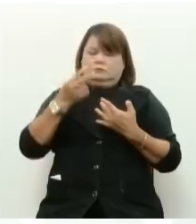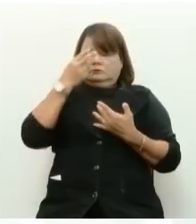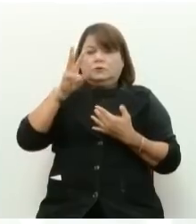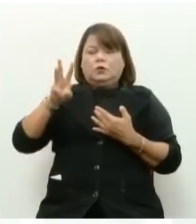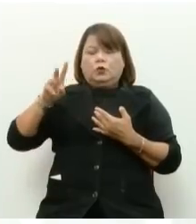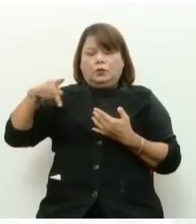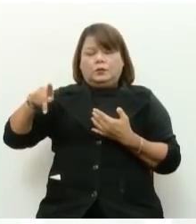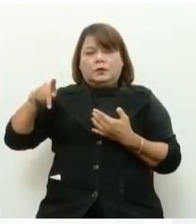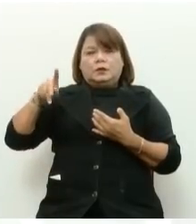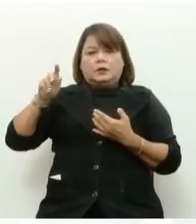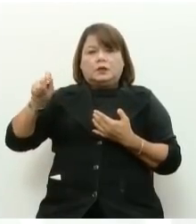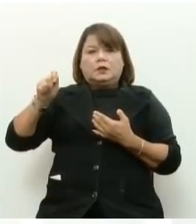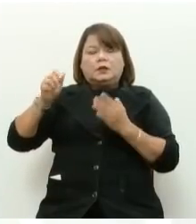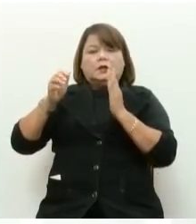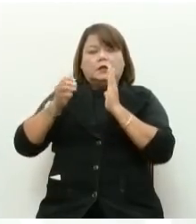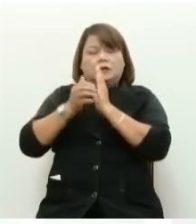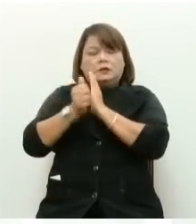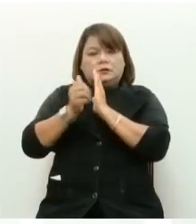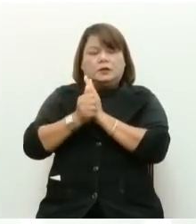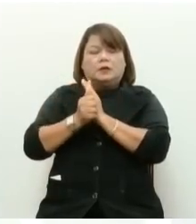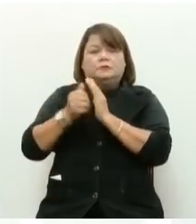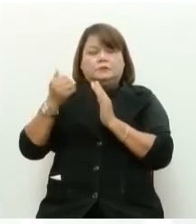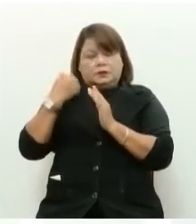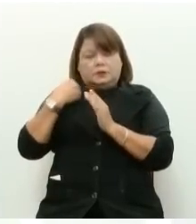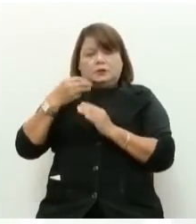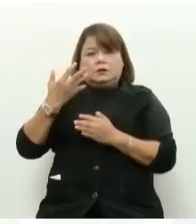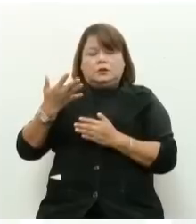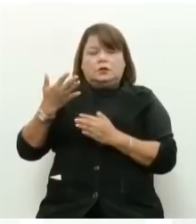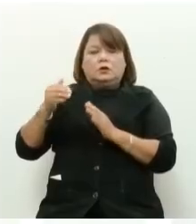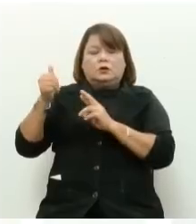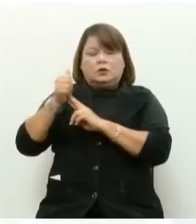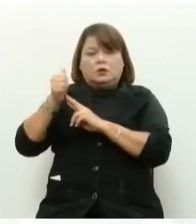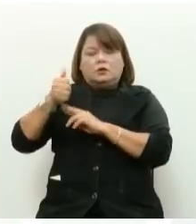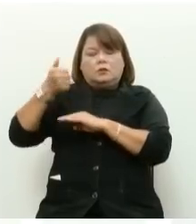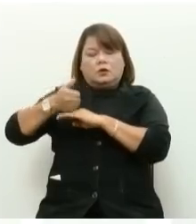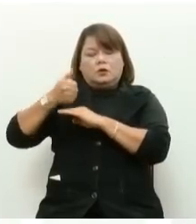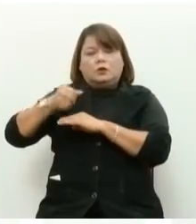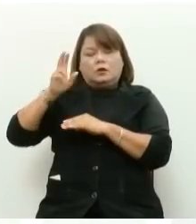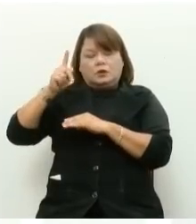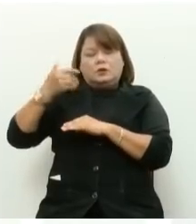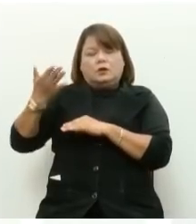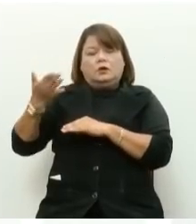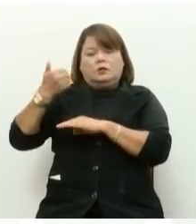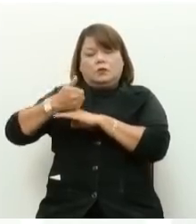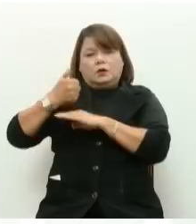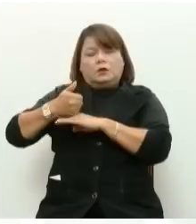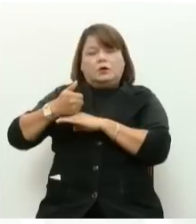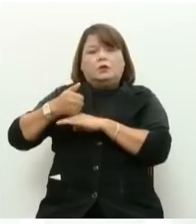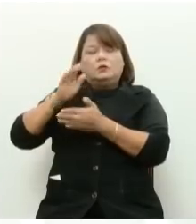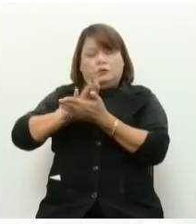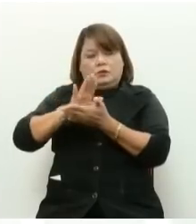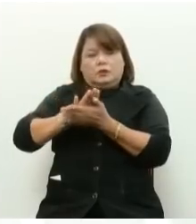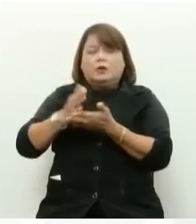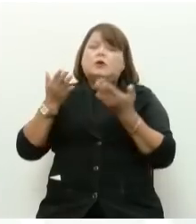อเชี่ยวชาญเกิดขึ้นนะครับรอท่านผอ.เขตรอท่านรองผอ.เขตรอผอ.สถานศึกษานะครับเราสา